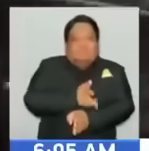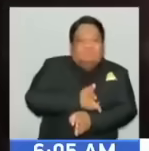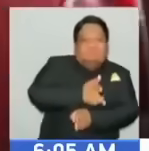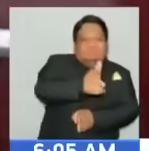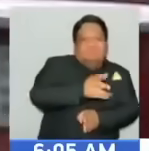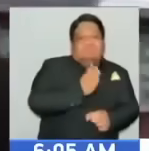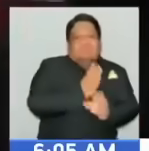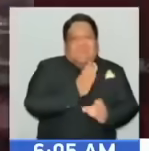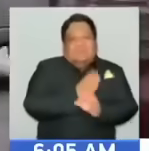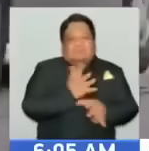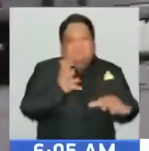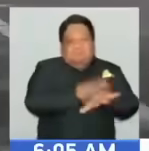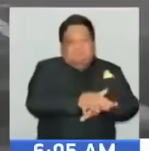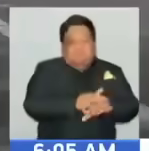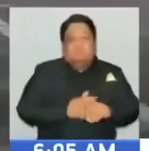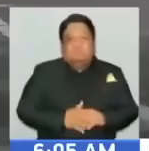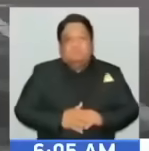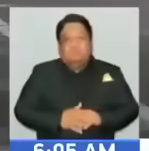Sorry,